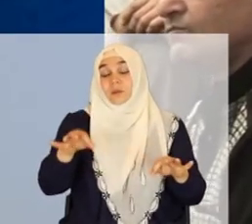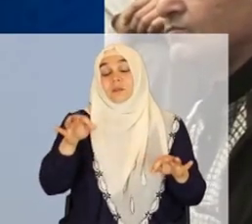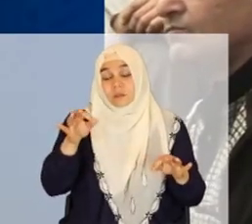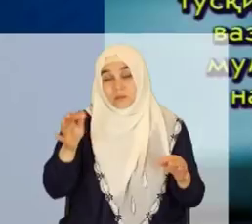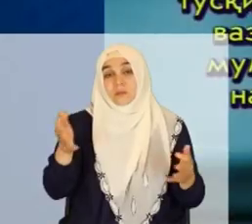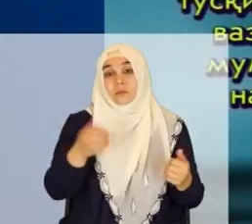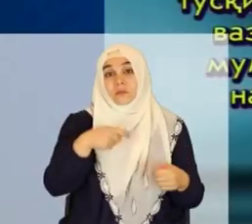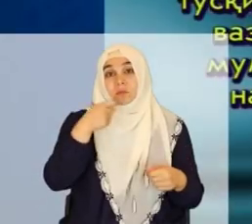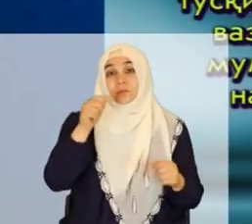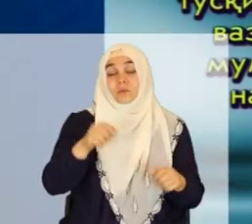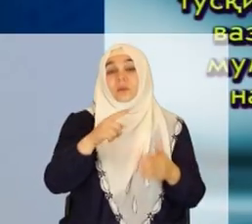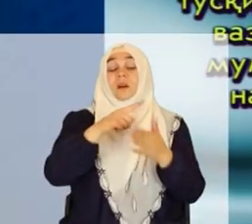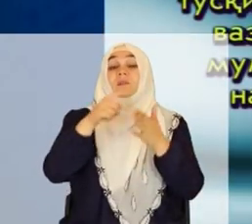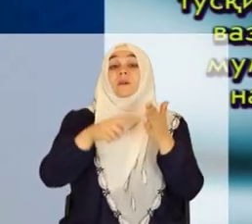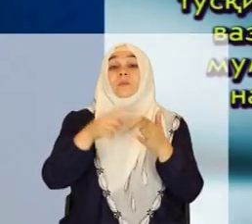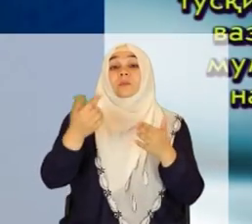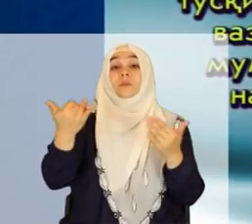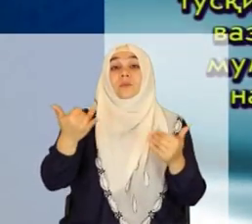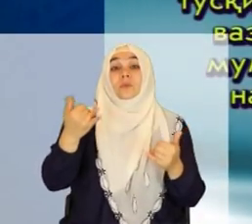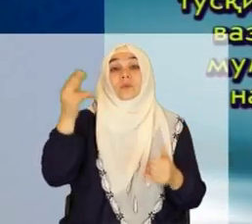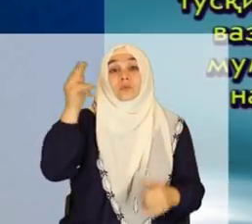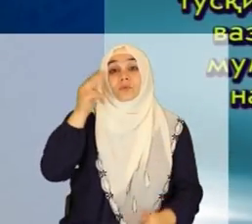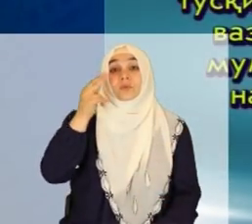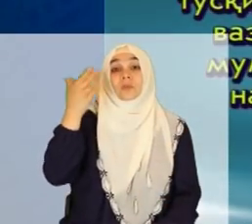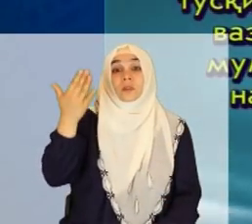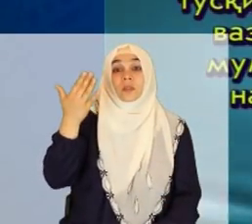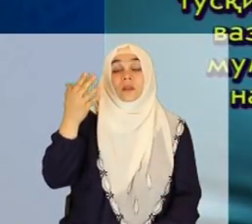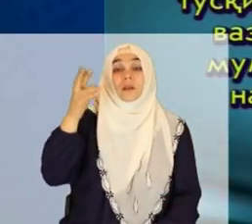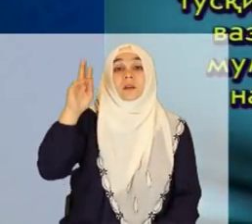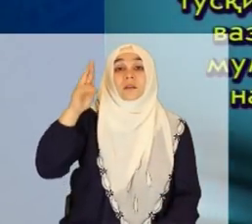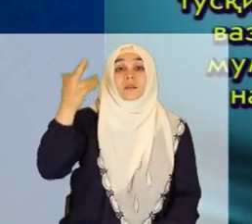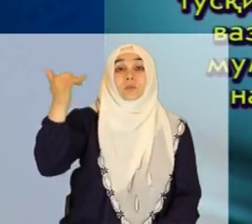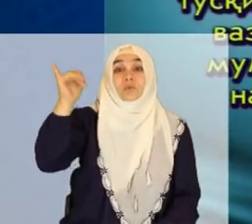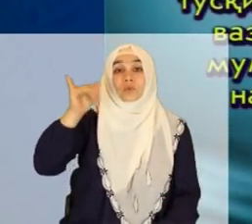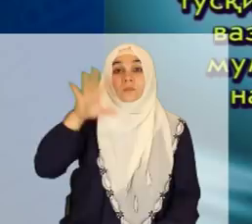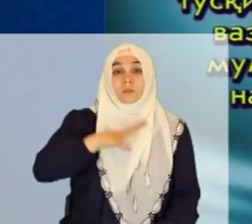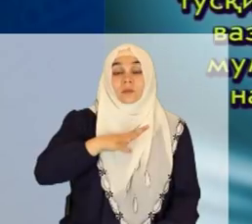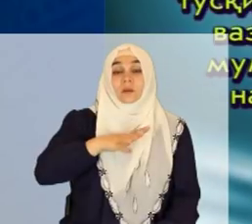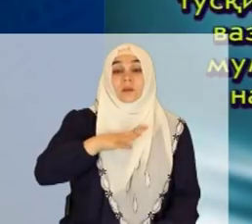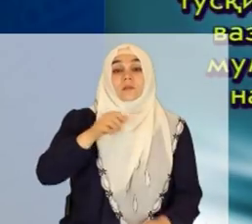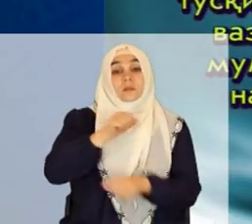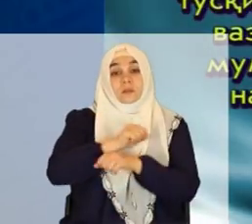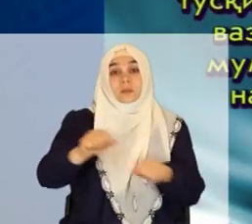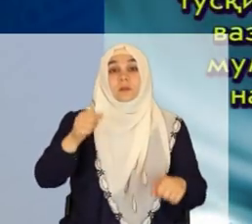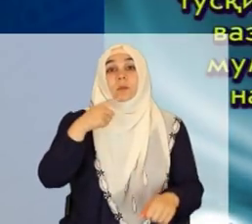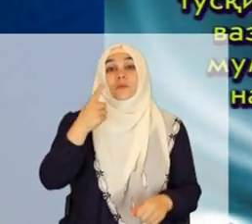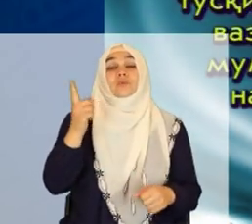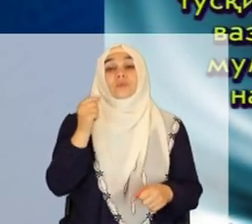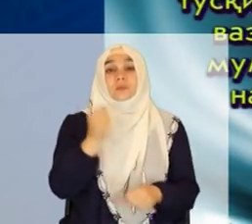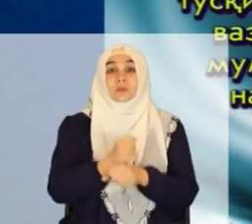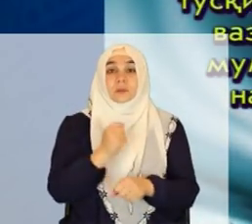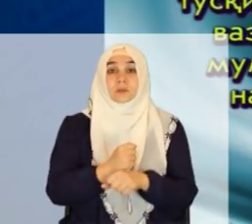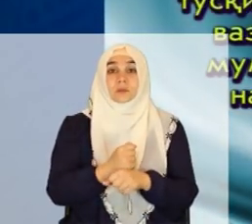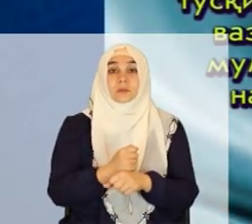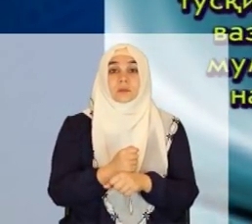gerek. Savol, talebelerinin cümle namazıgı çıkışlarıgı tuzkıllık kılınmakta. Şunday vaziyette